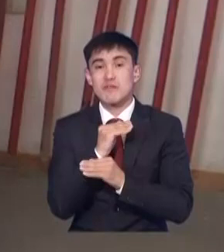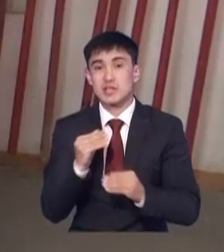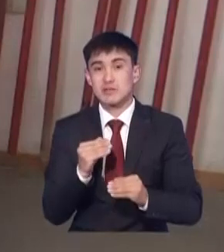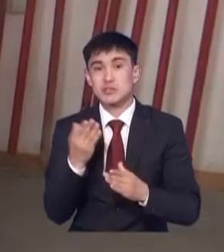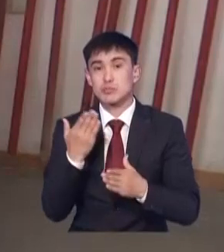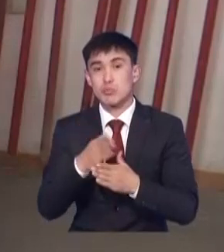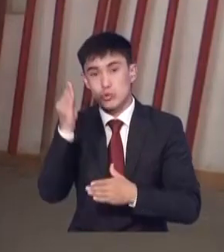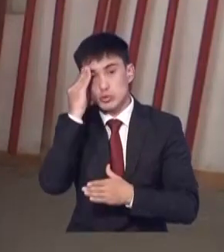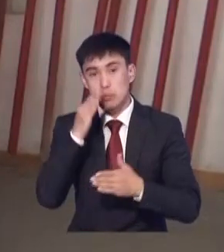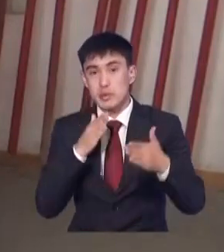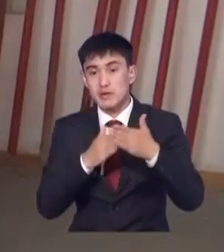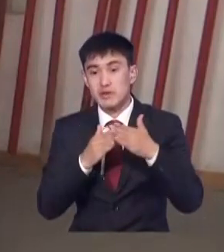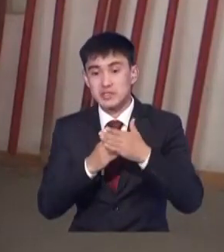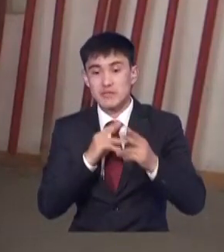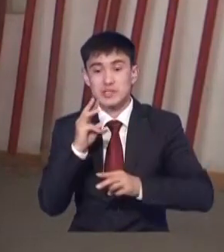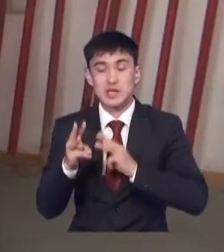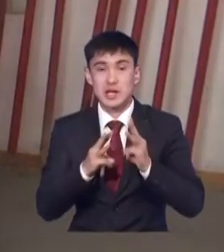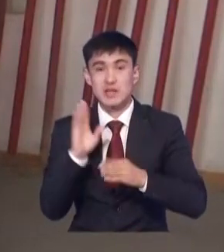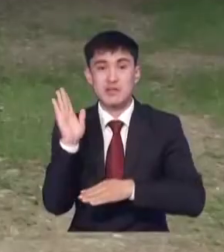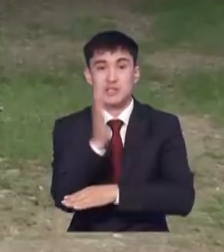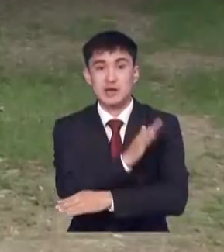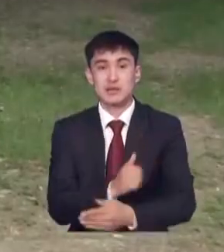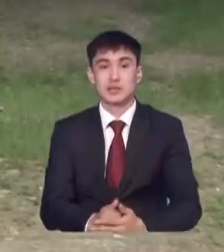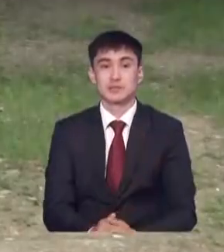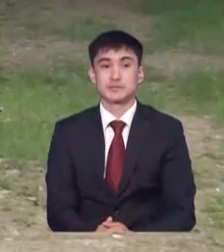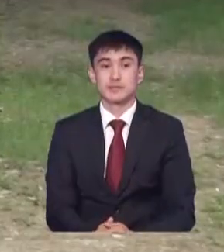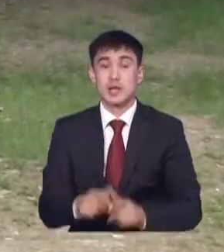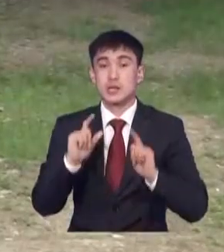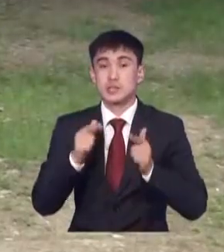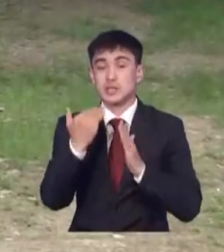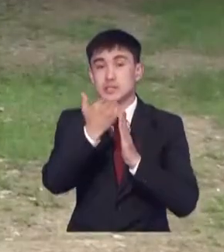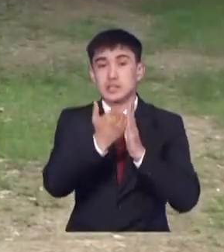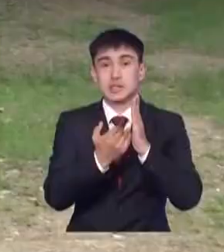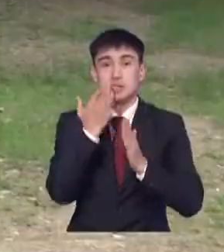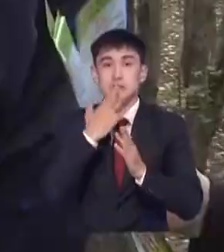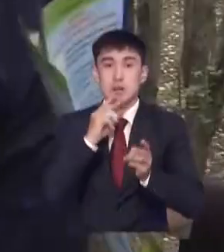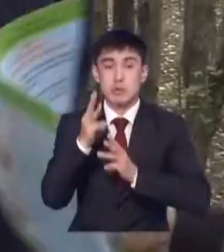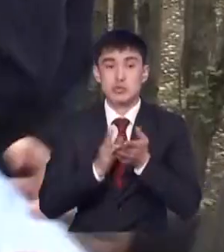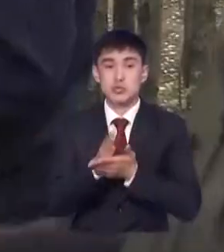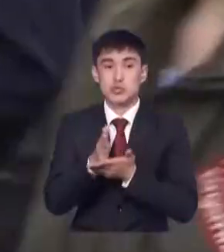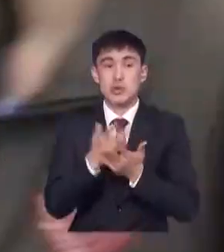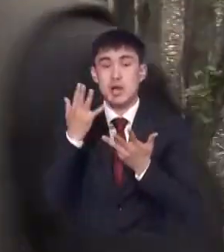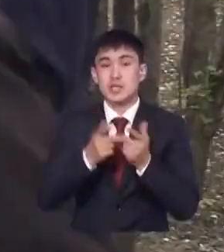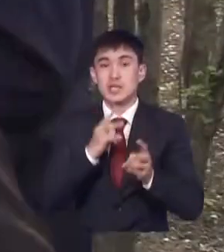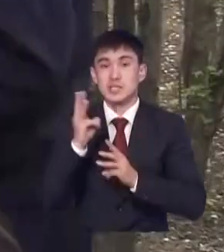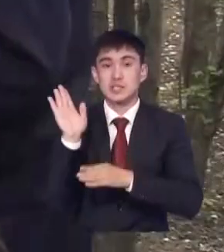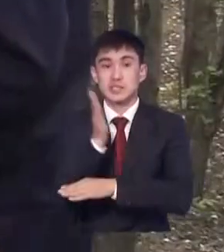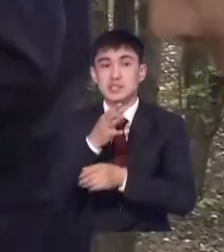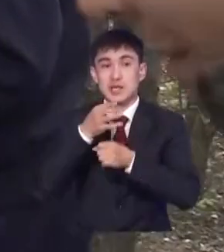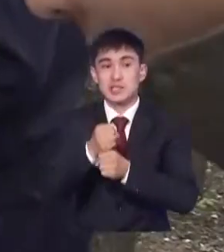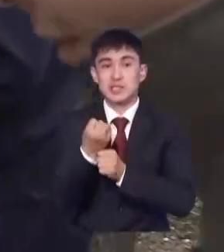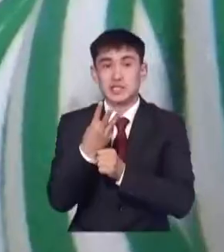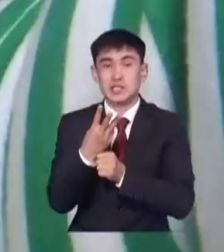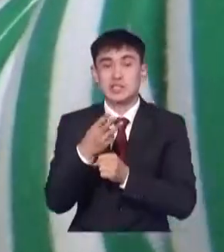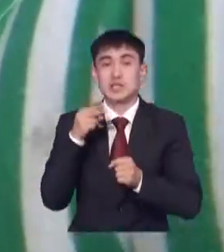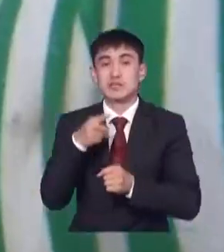эффективных способов предотвращения возгорания в лесах. Согласно статистике Национальной пожарной службы, количество лесных возгораний сократилось с